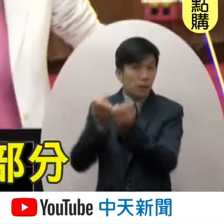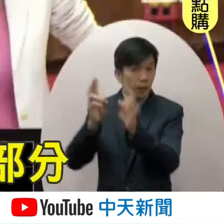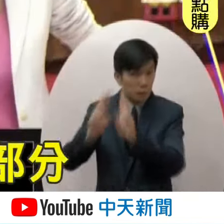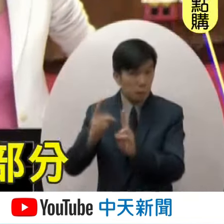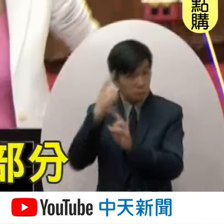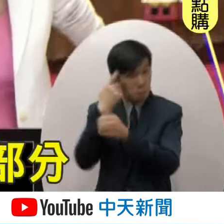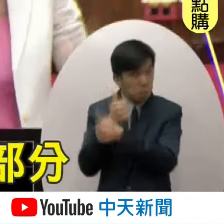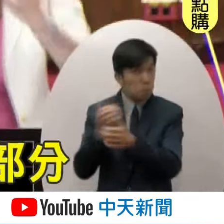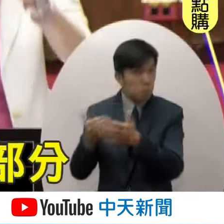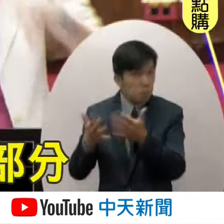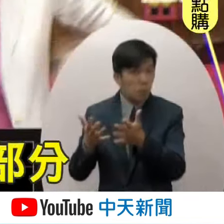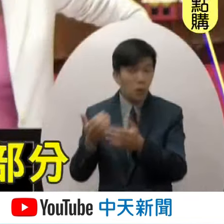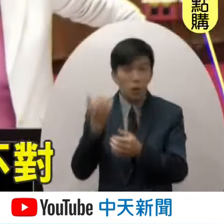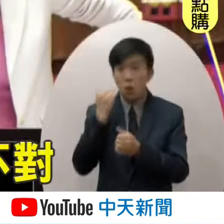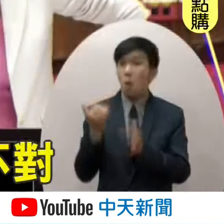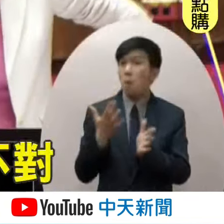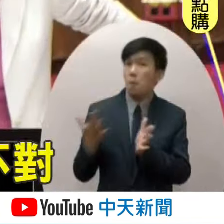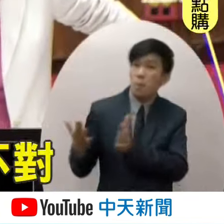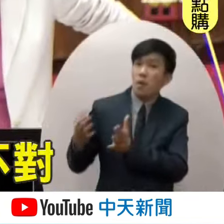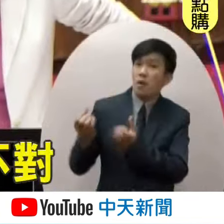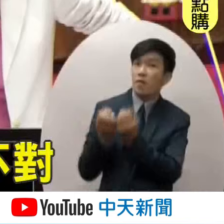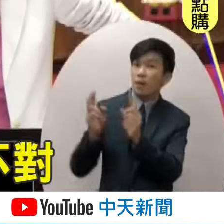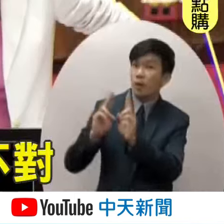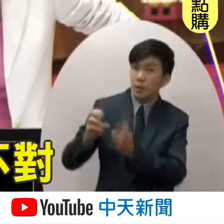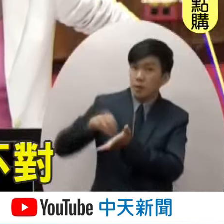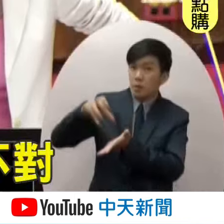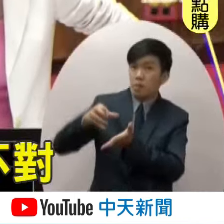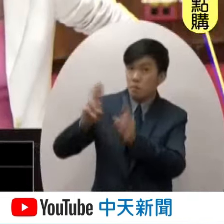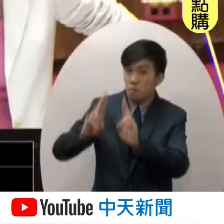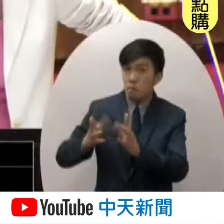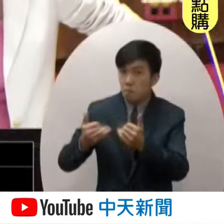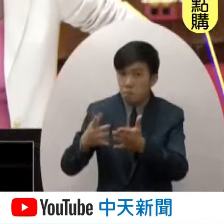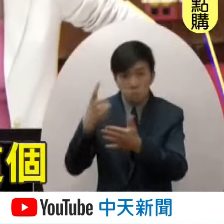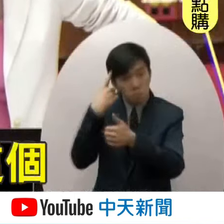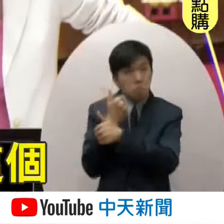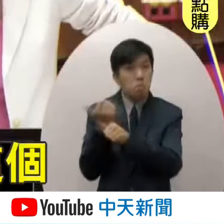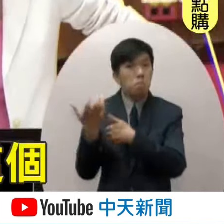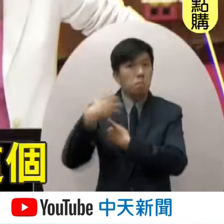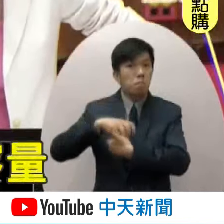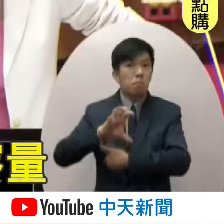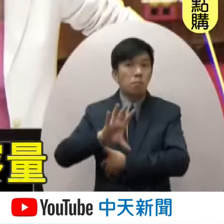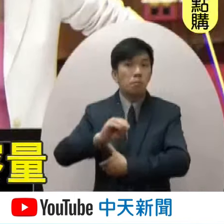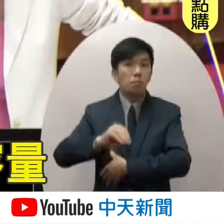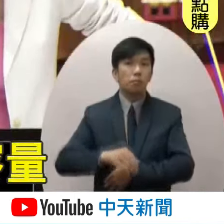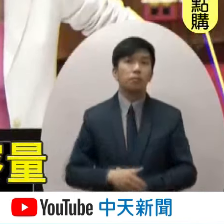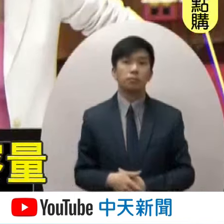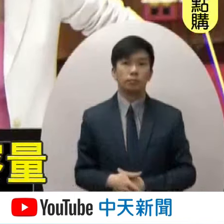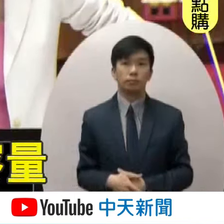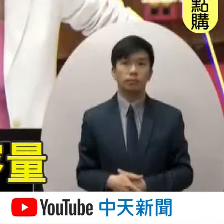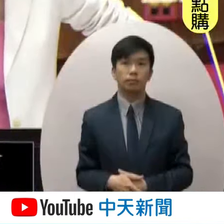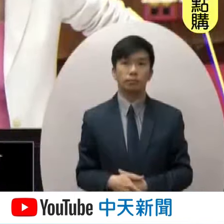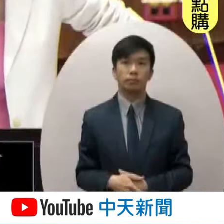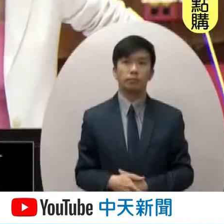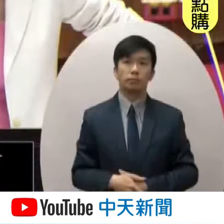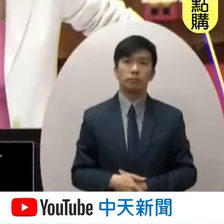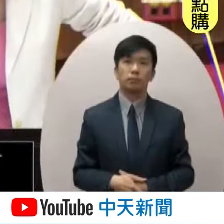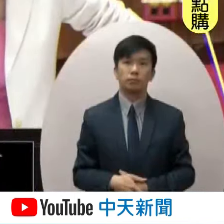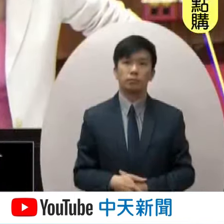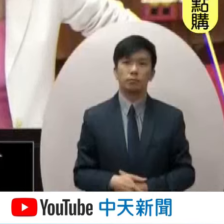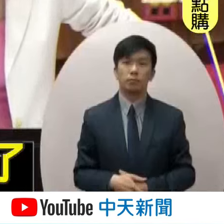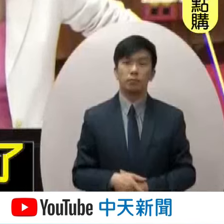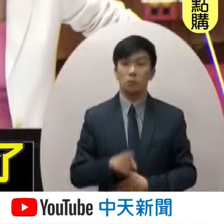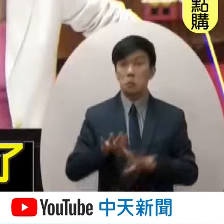有在备载的，备载的部分你也都完全不考虑，对不对？完全不考虑了。 我们现在的这个机载的这个发电的容量是可以满足我